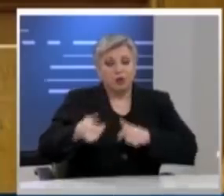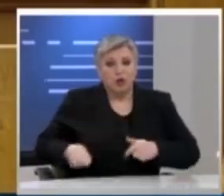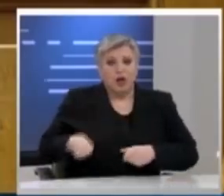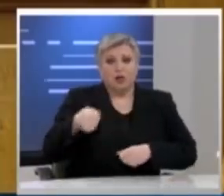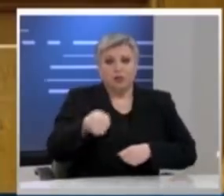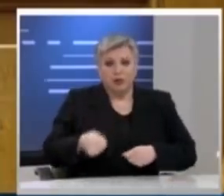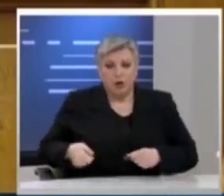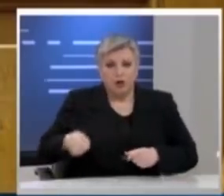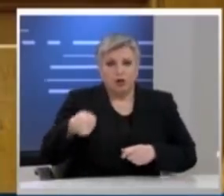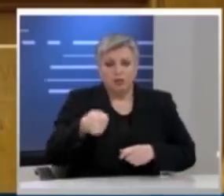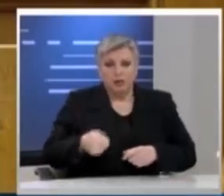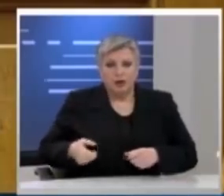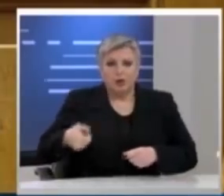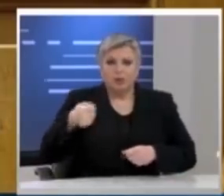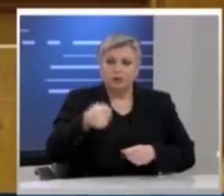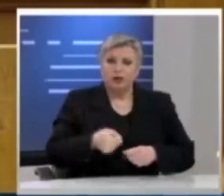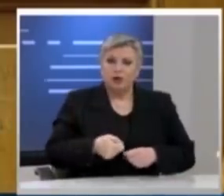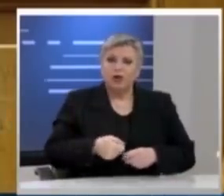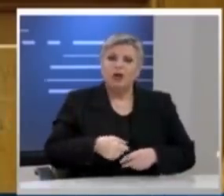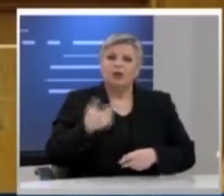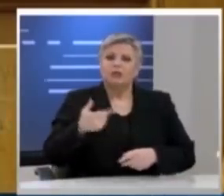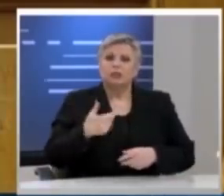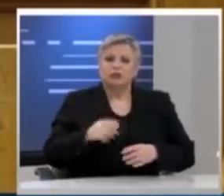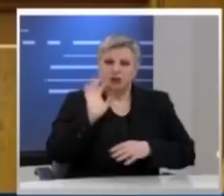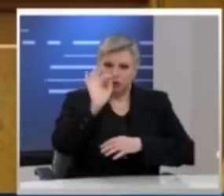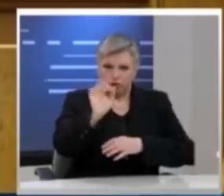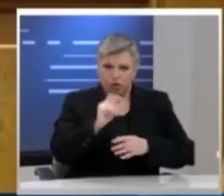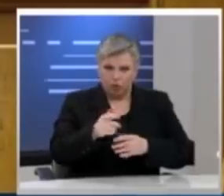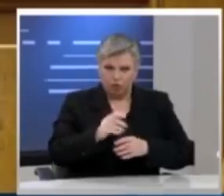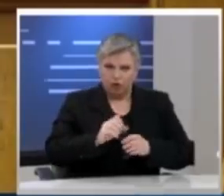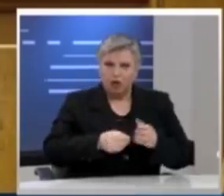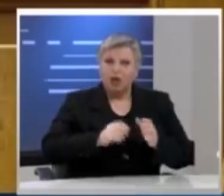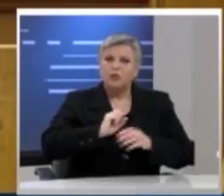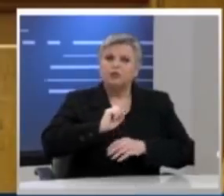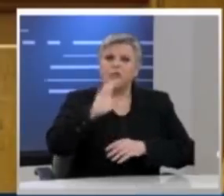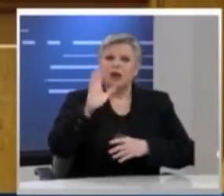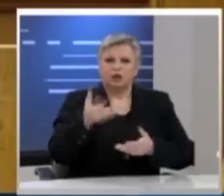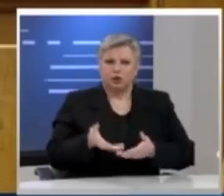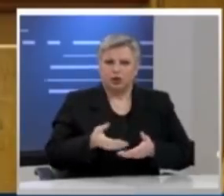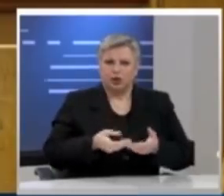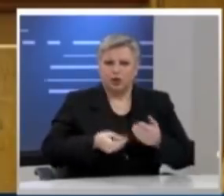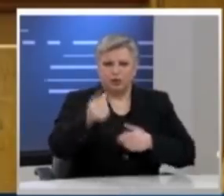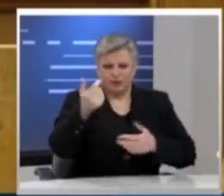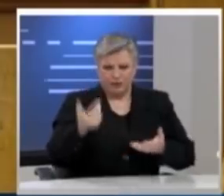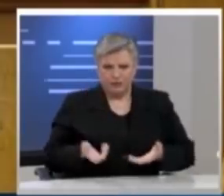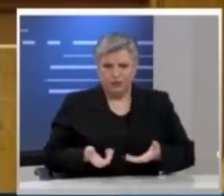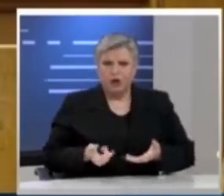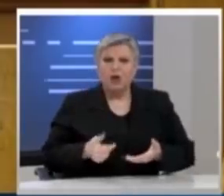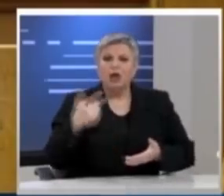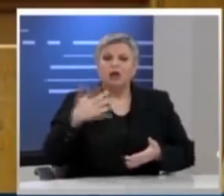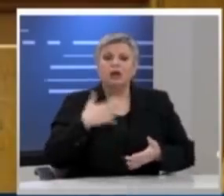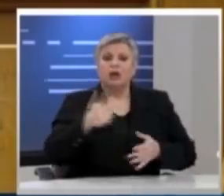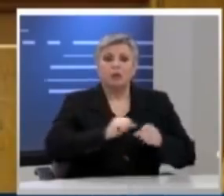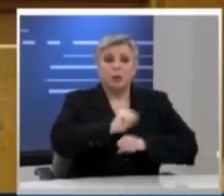για να τους βλέπουν να φεύγουν στα ξένα να είναι άνεργα ή να κάνουν δουλειές του ποδαριού άσχετες με αυτές